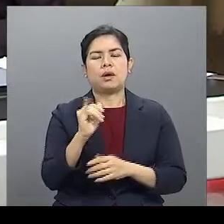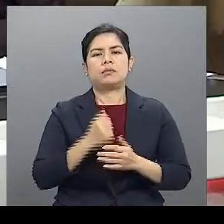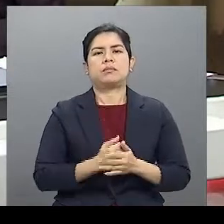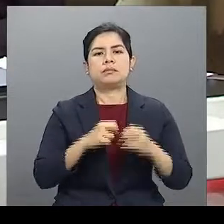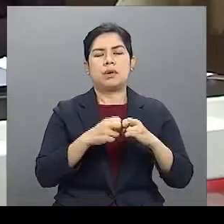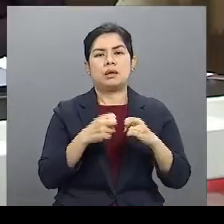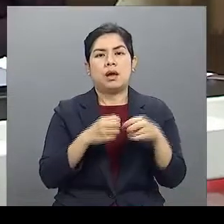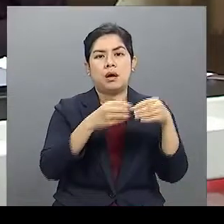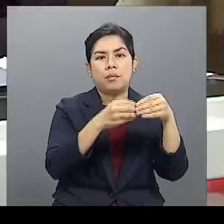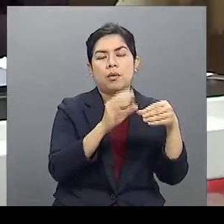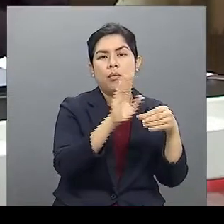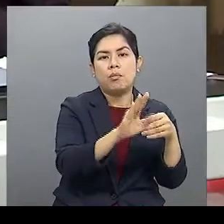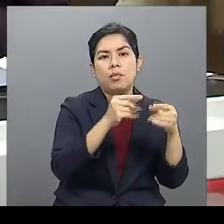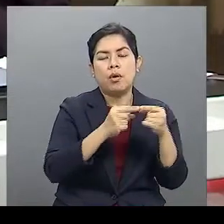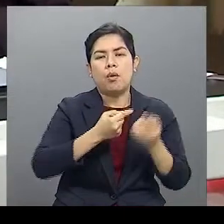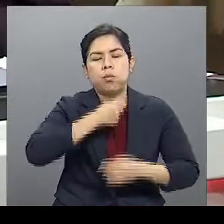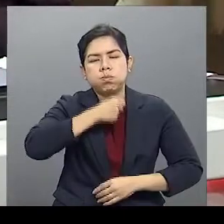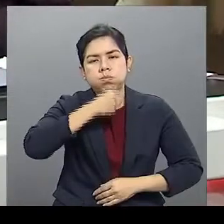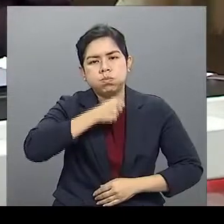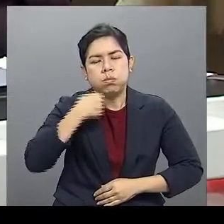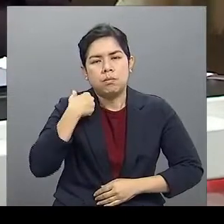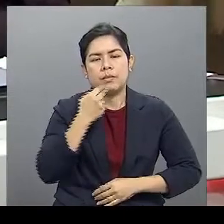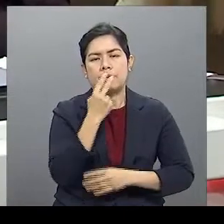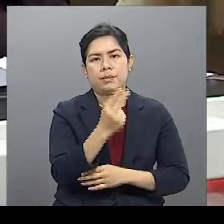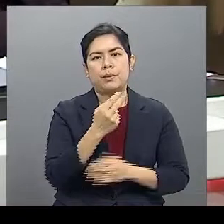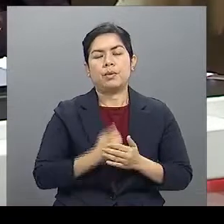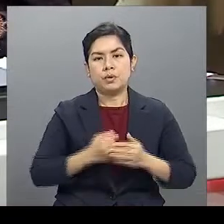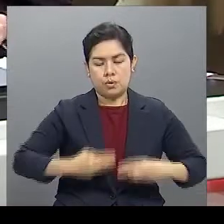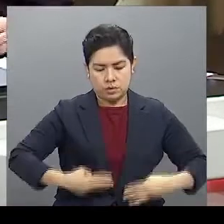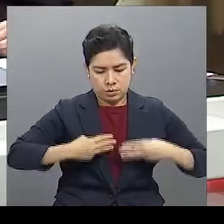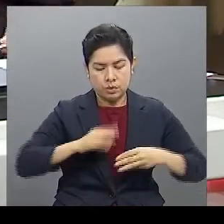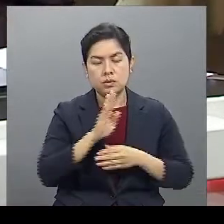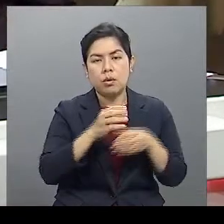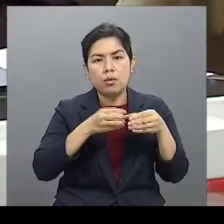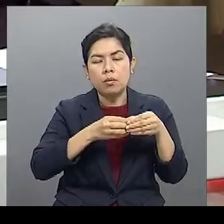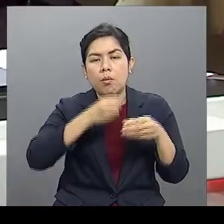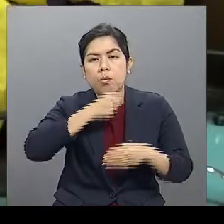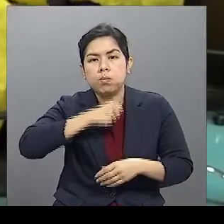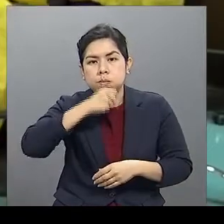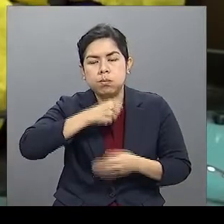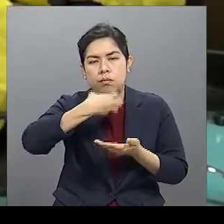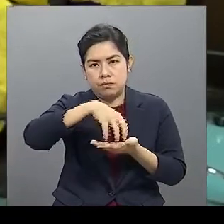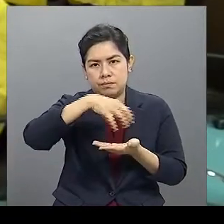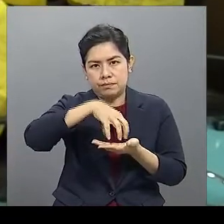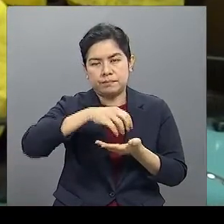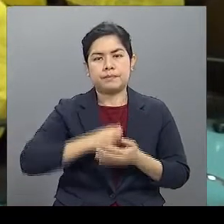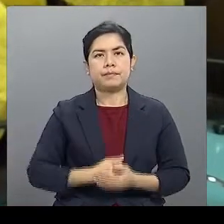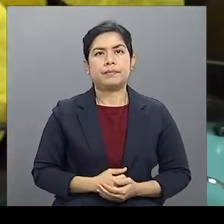พาะผู้สูงอายุเราจะไปติดตามความเป็นอยู่ของผู้สูงอายุนะคะกับคุณวสันต์ปัญญาเรือนค่ะ